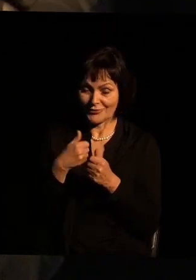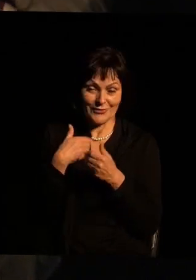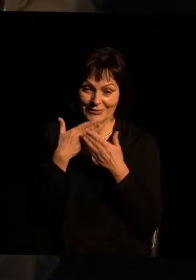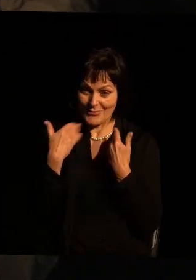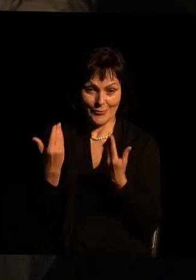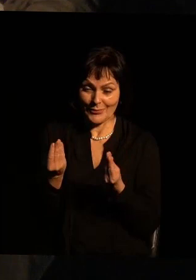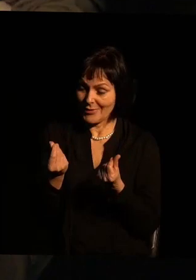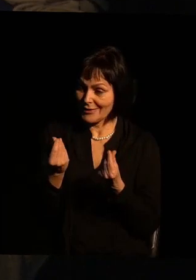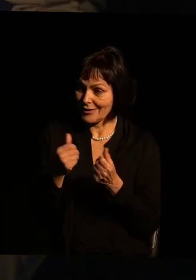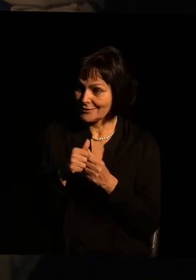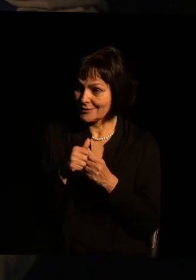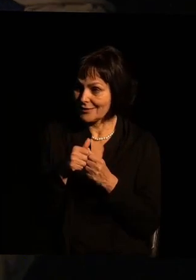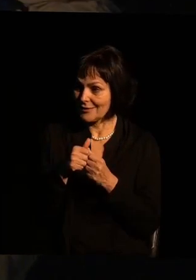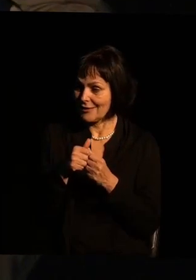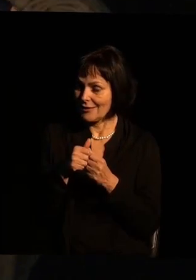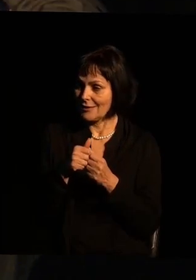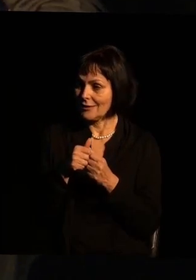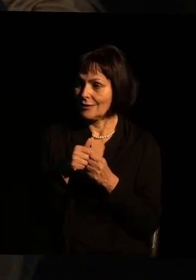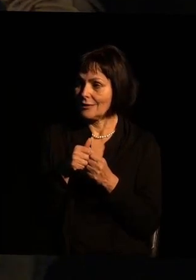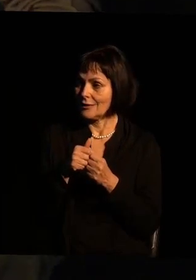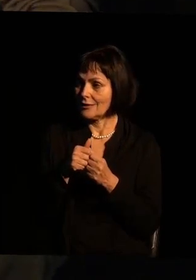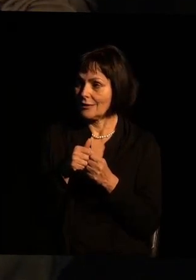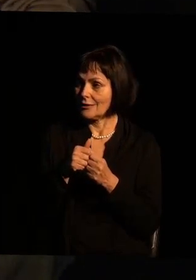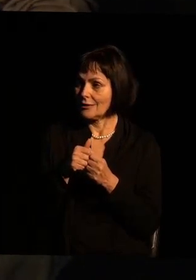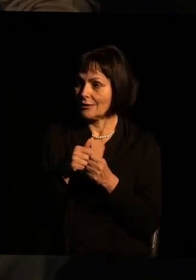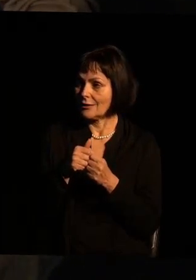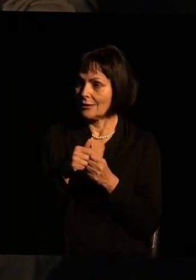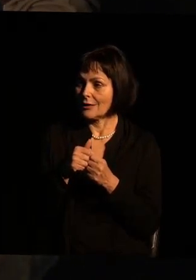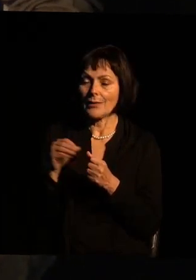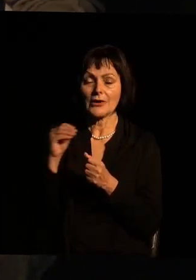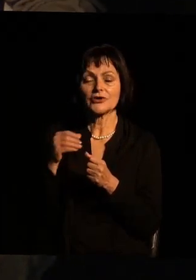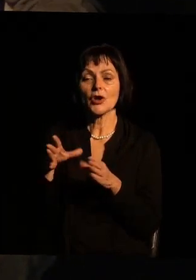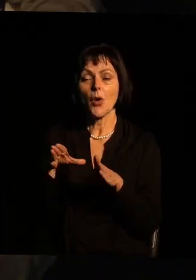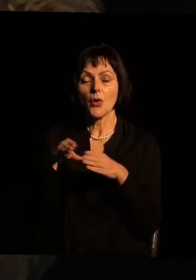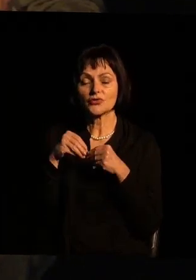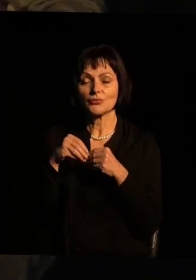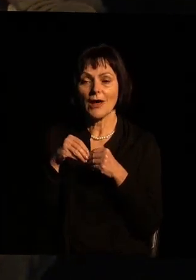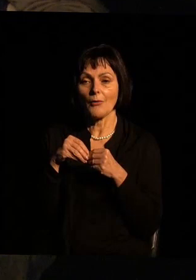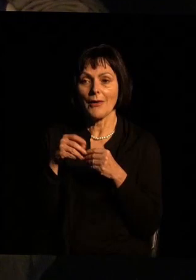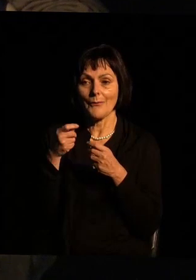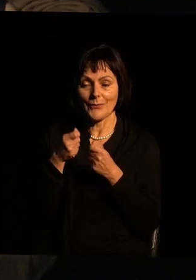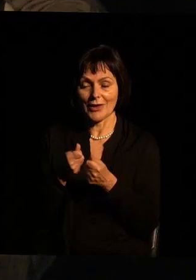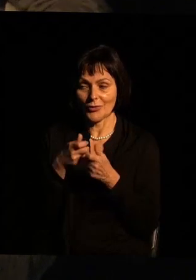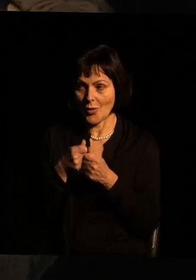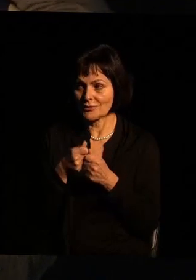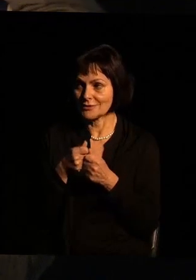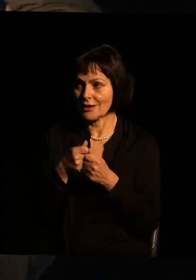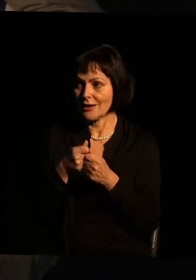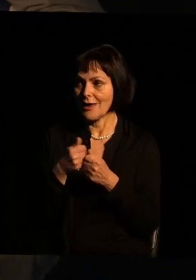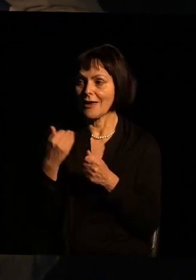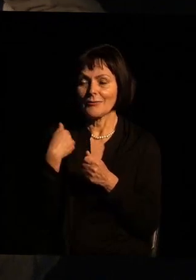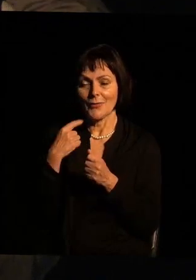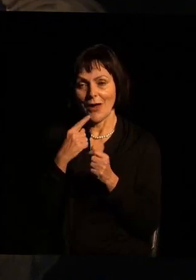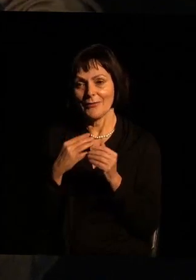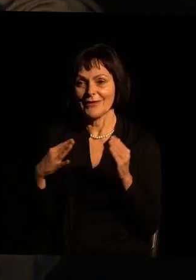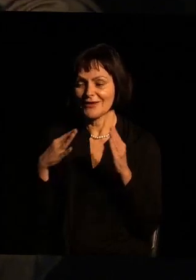stać na pieniądze, nawet dużo niższe, to jeszcze dostałem za to pieniądze i byłem na